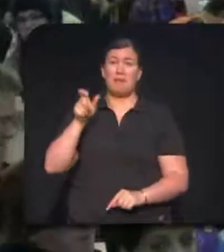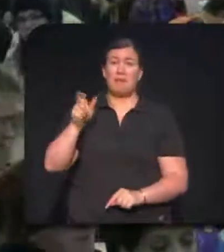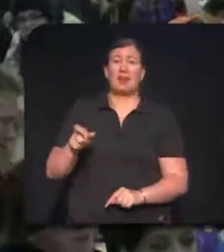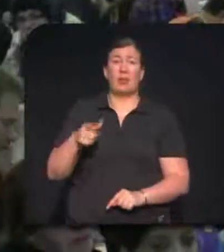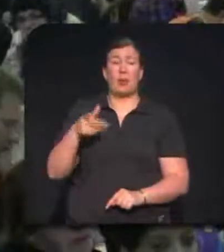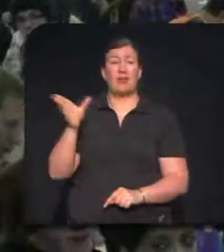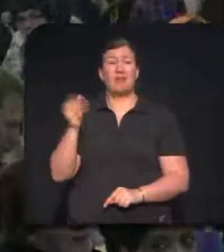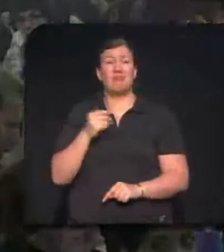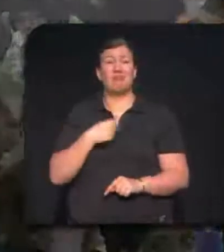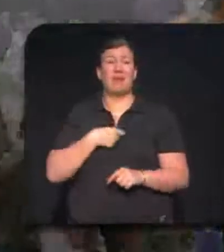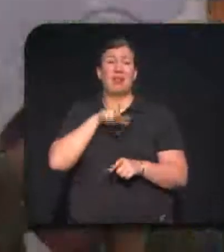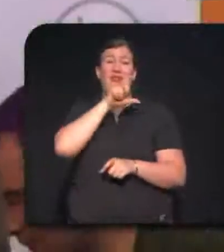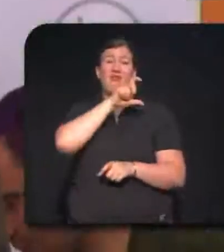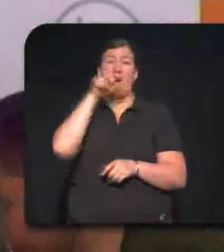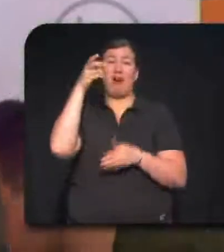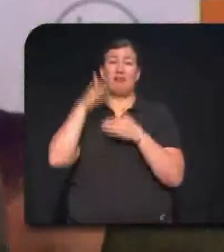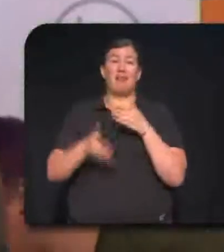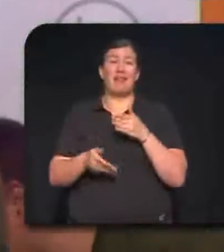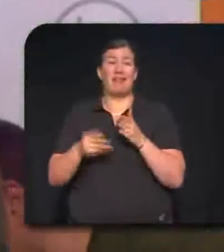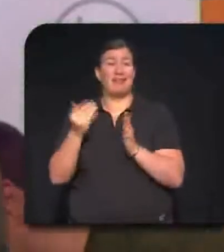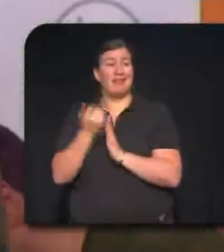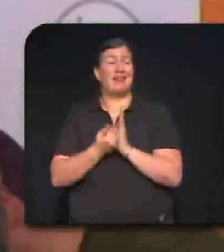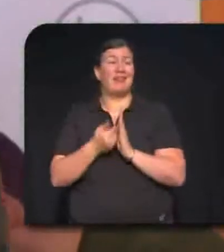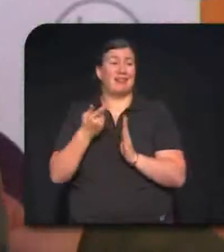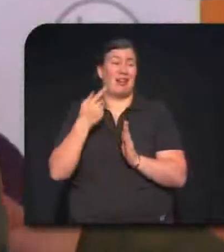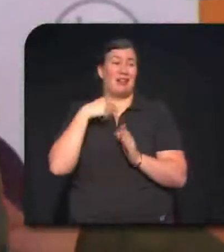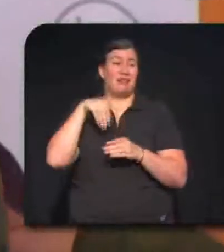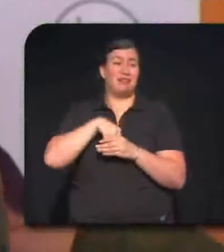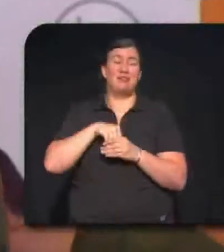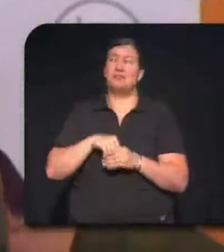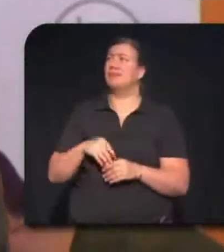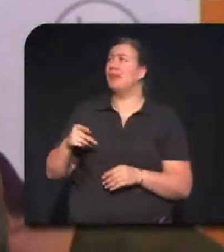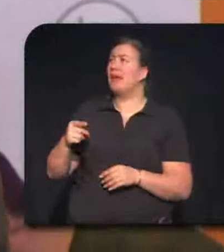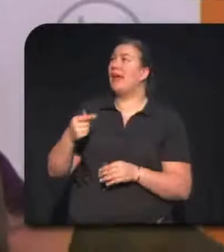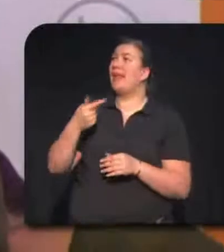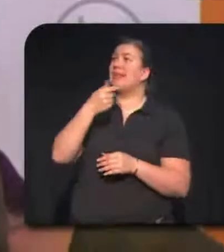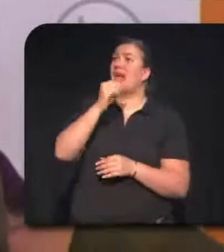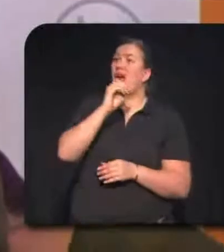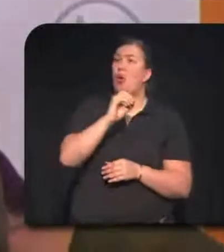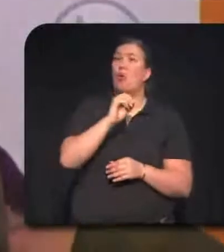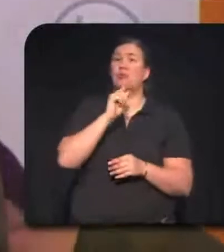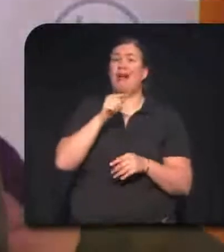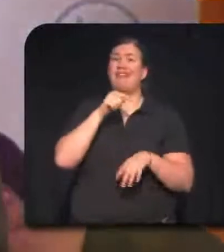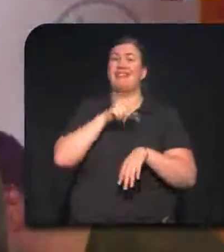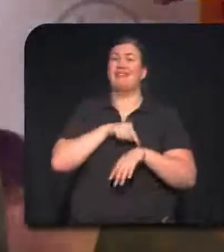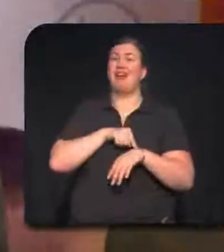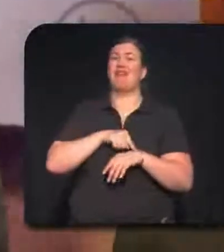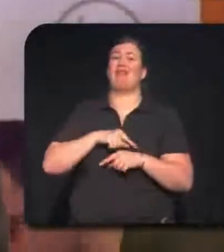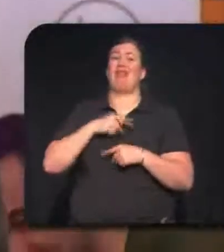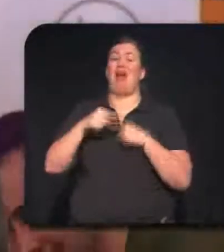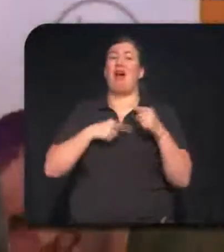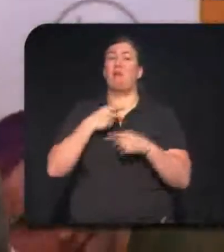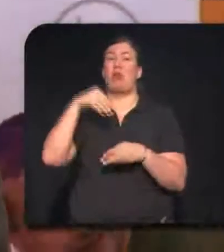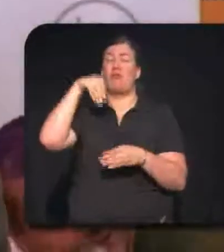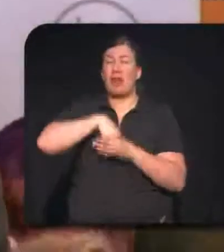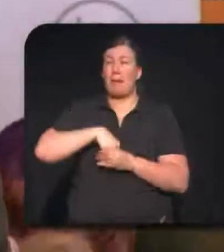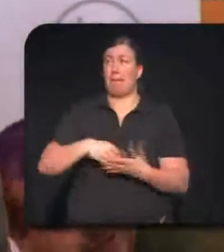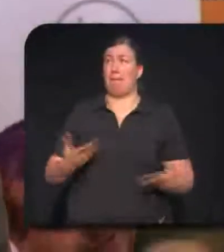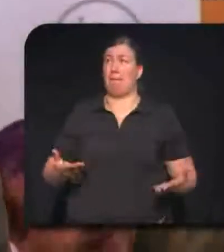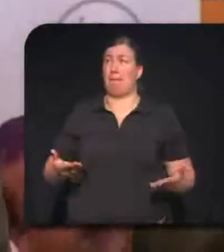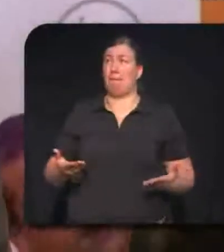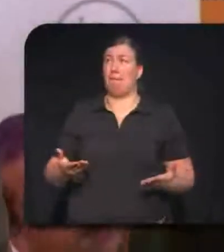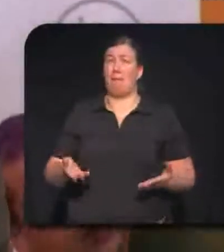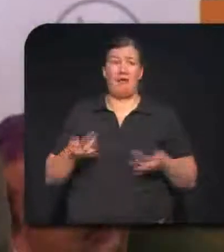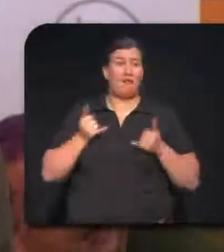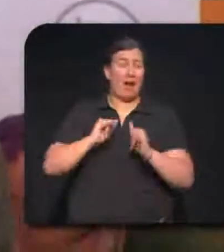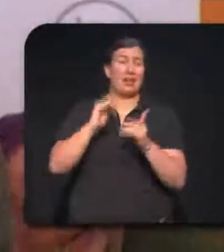Ablauf ist in der Tagesordnung die wir am Freitag beschlossen haben bestimmt und es tut mir leid das